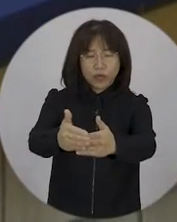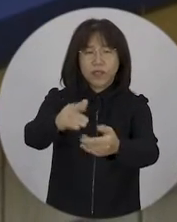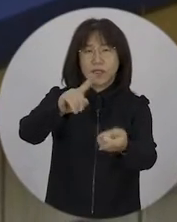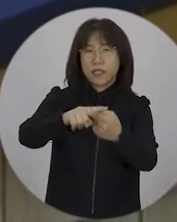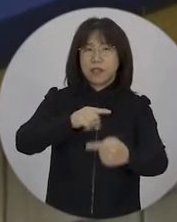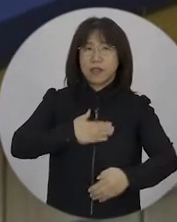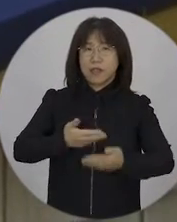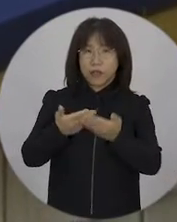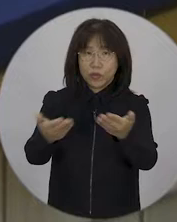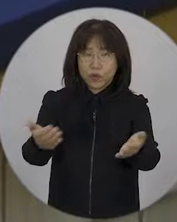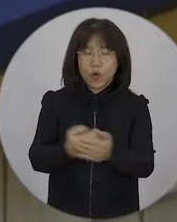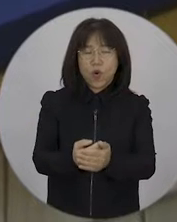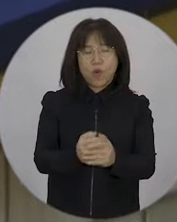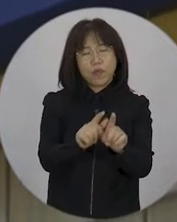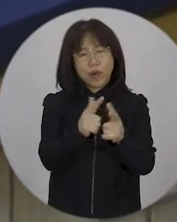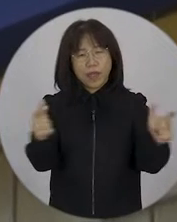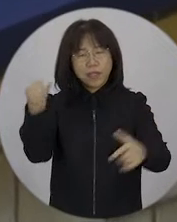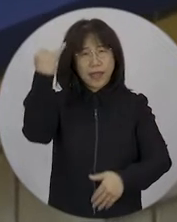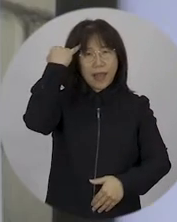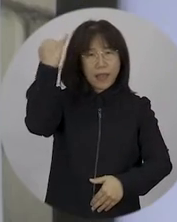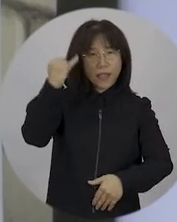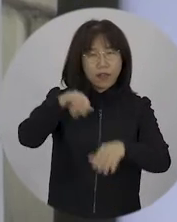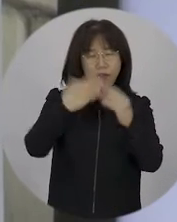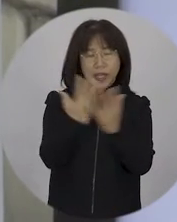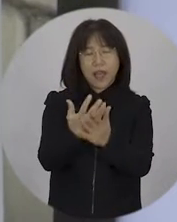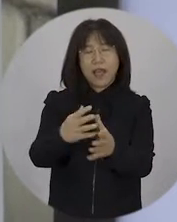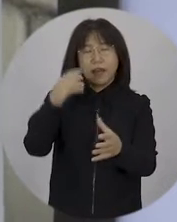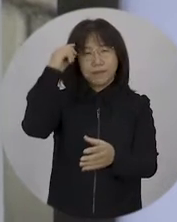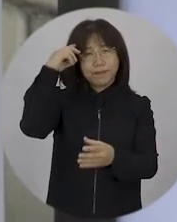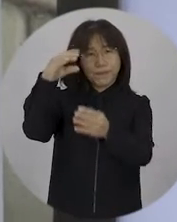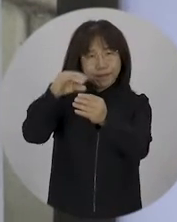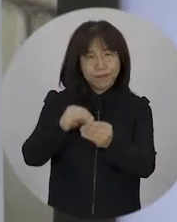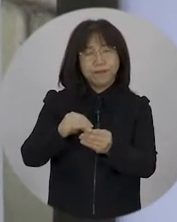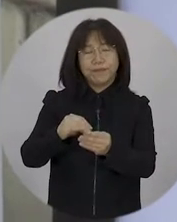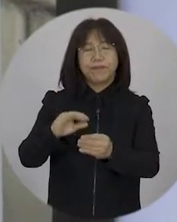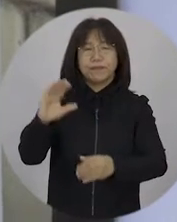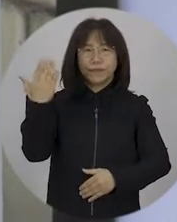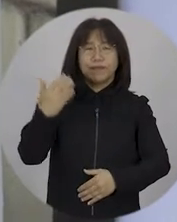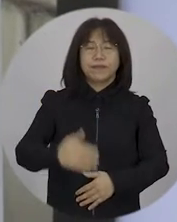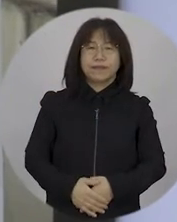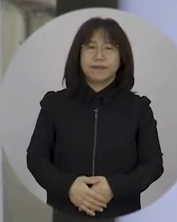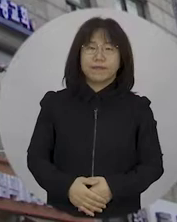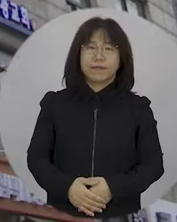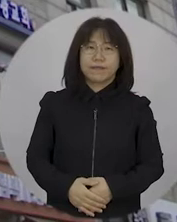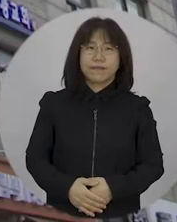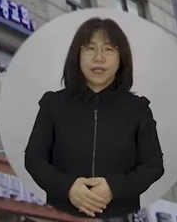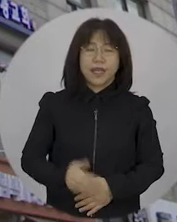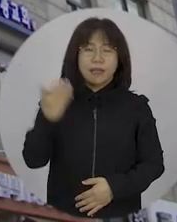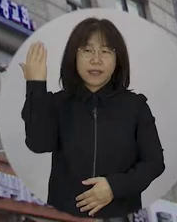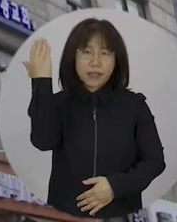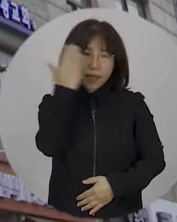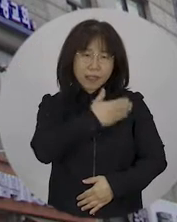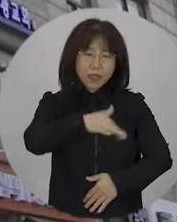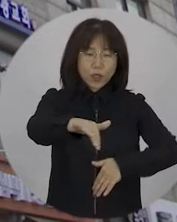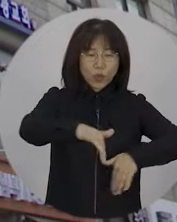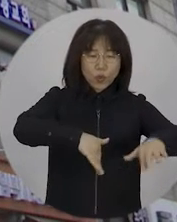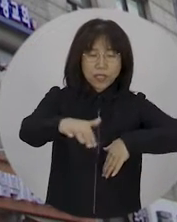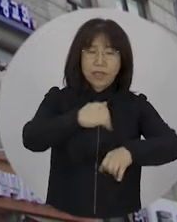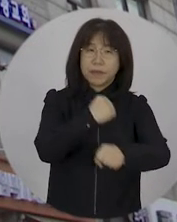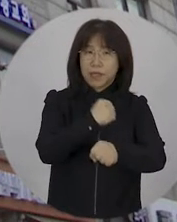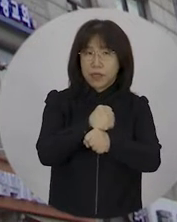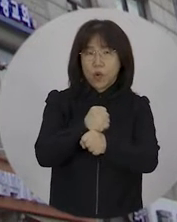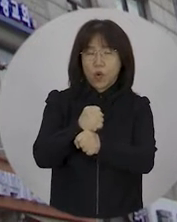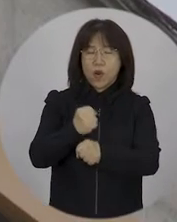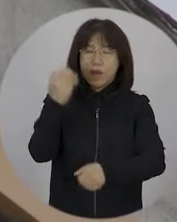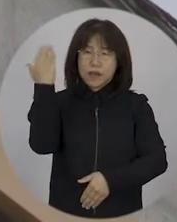안내하고 업주의 다양한 아이디어와 의견도 수렴해 씁니다 한편 강서구는 쾌적한 도시환경 조성과